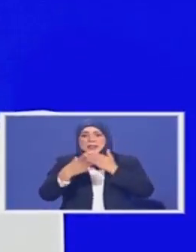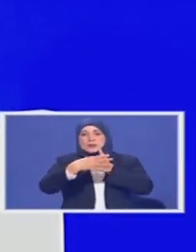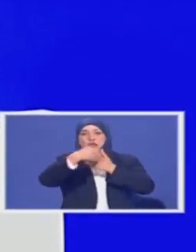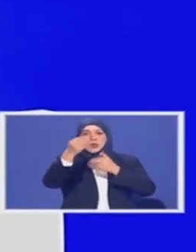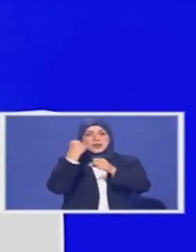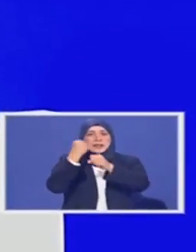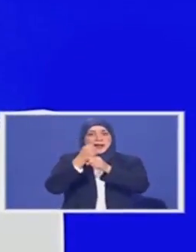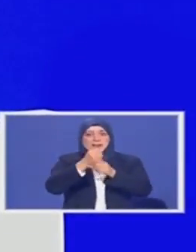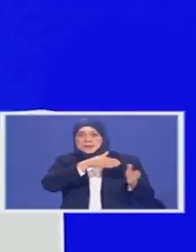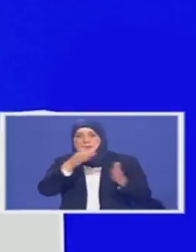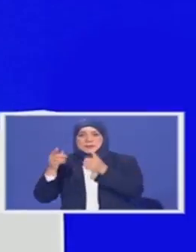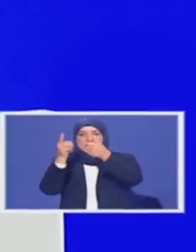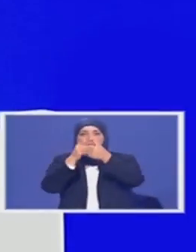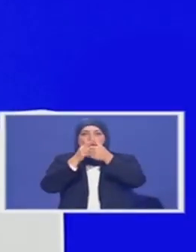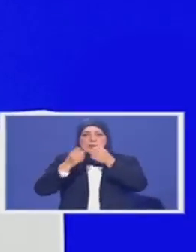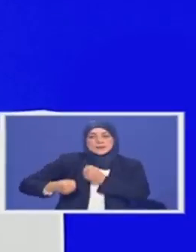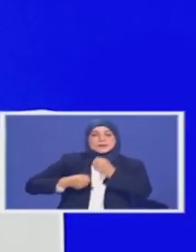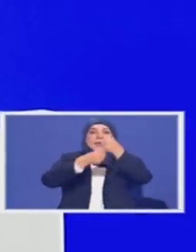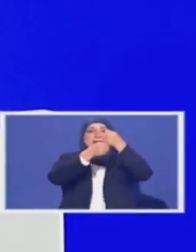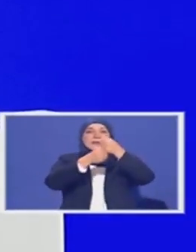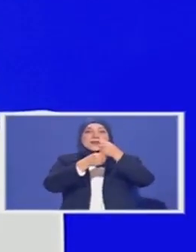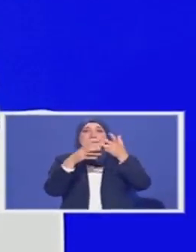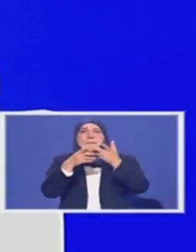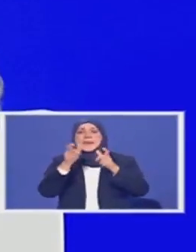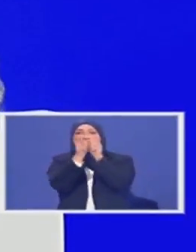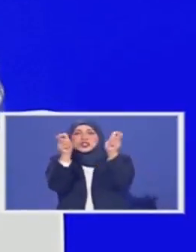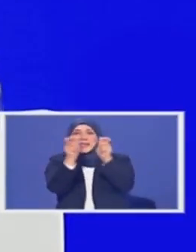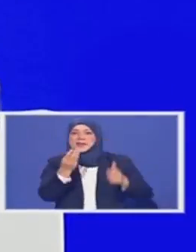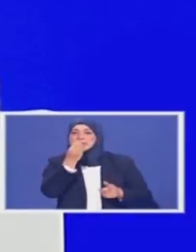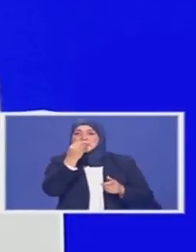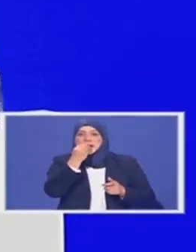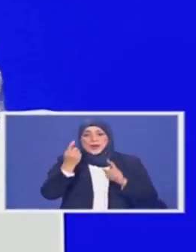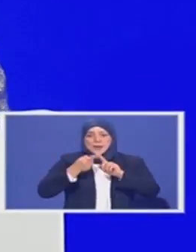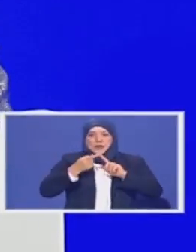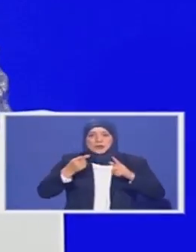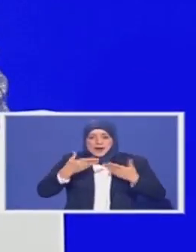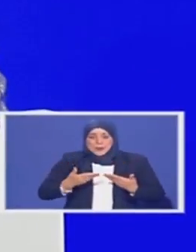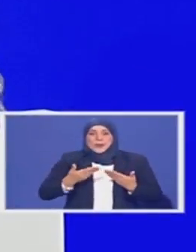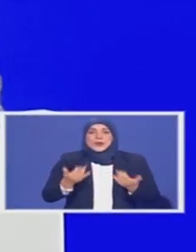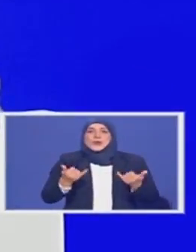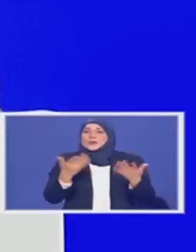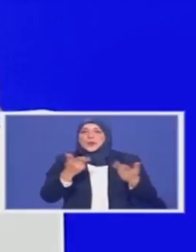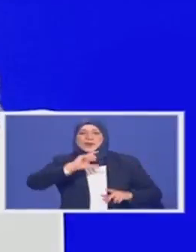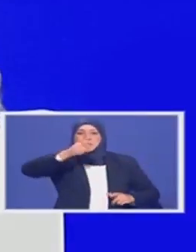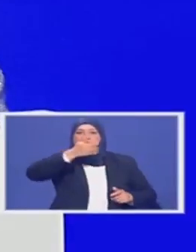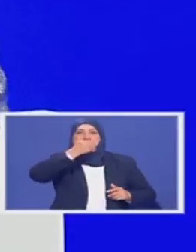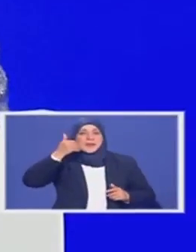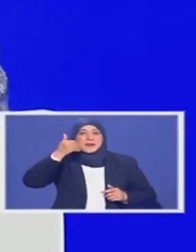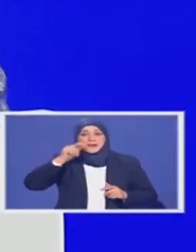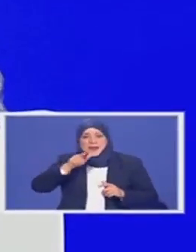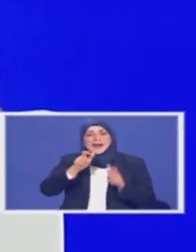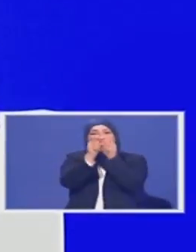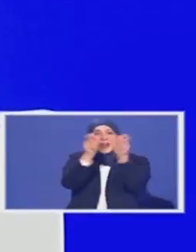المعيار الأول هي دعم القطاعات الحيوية. احنا اليوم في شهر رمضان وعندنا قطاع معنا الصناعة